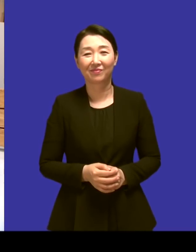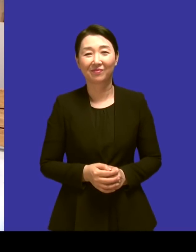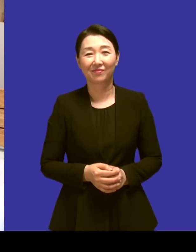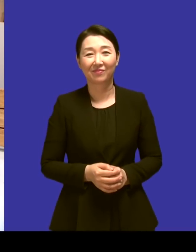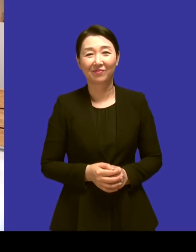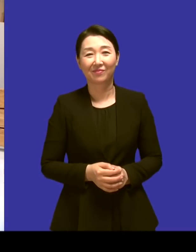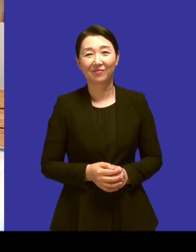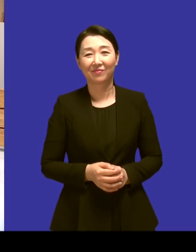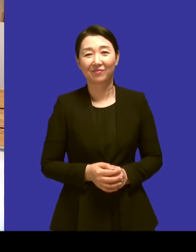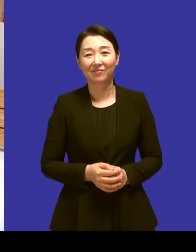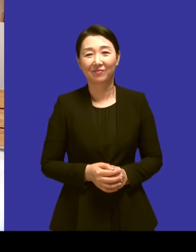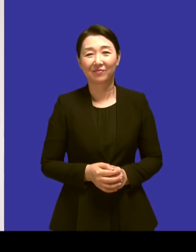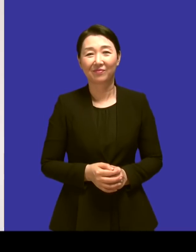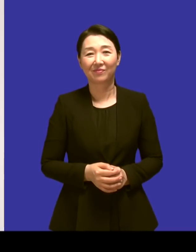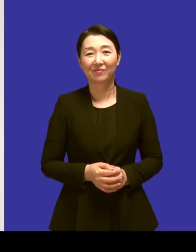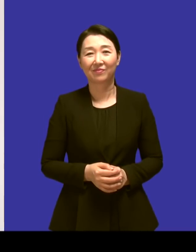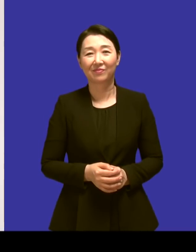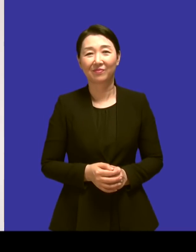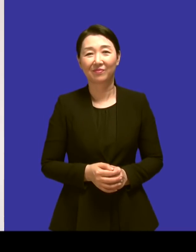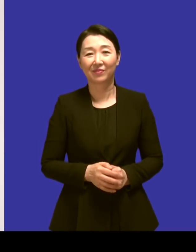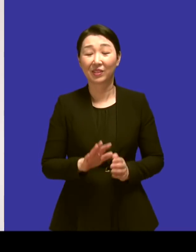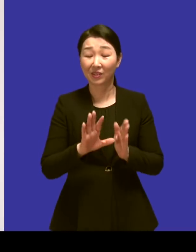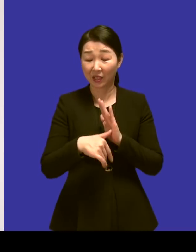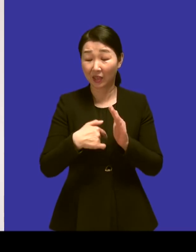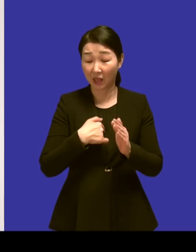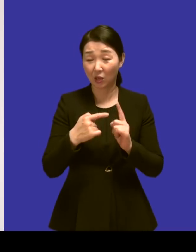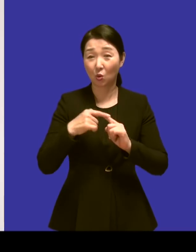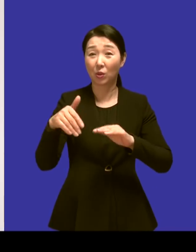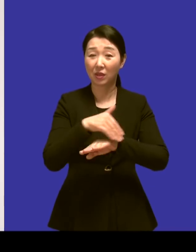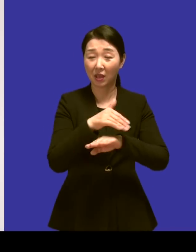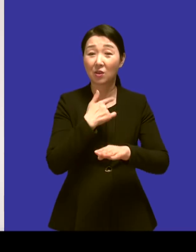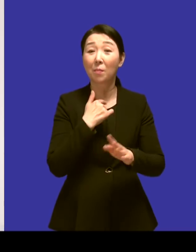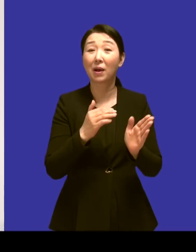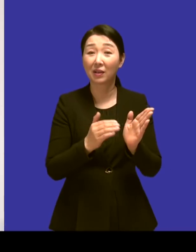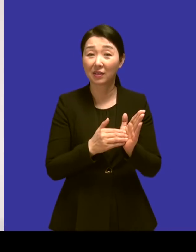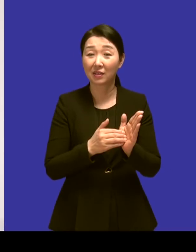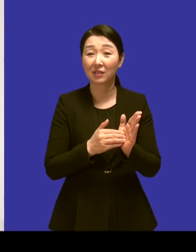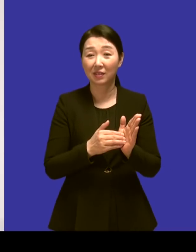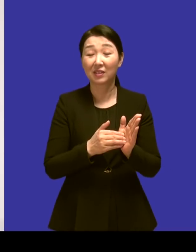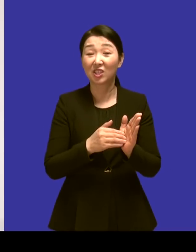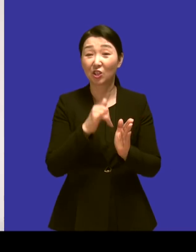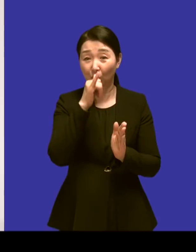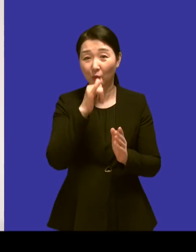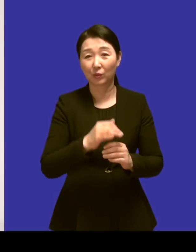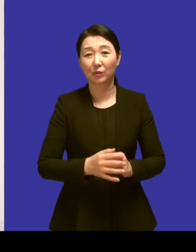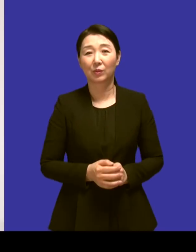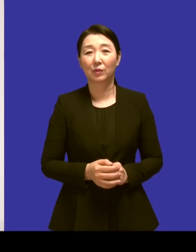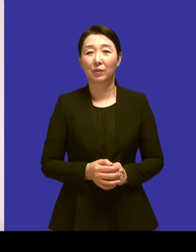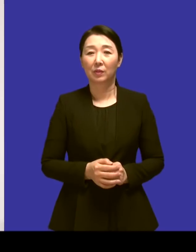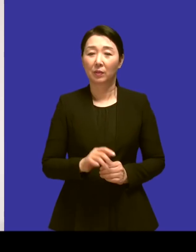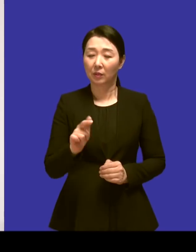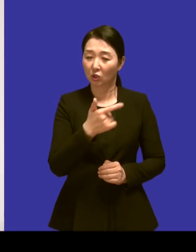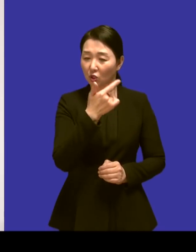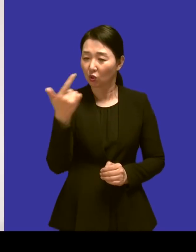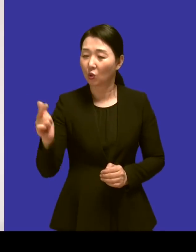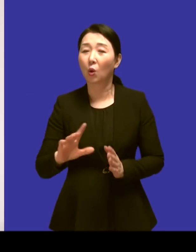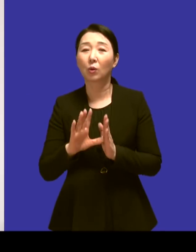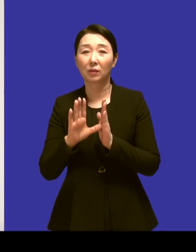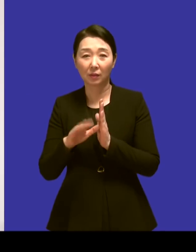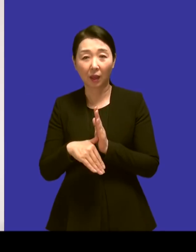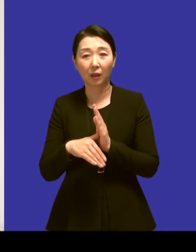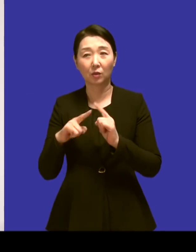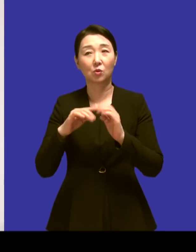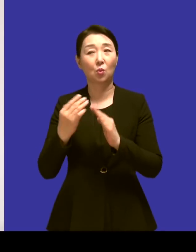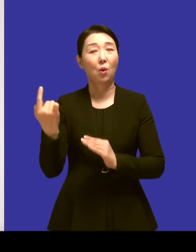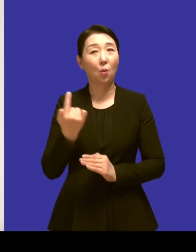있어요. 네. 그때는. 그래서 막 그때 제가 다녔던 교회가 여수른 교회라는 곳이었는데 맨날 저녁 때 그 교회에